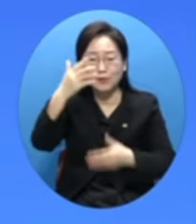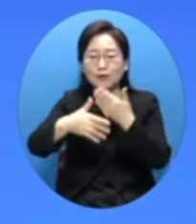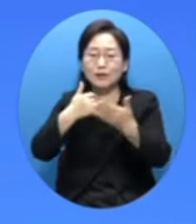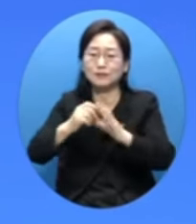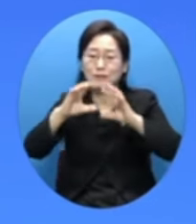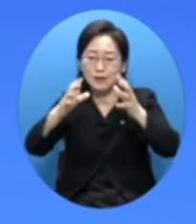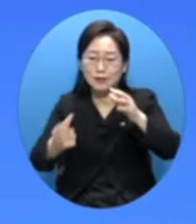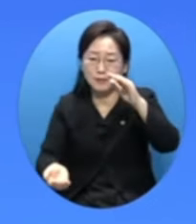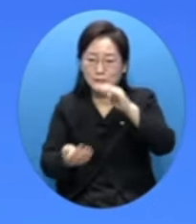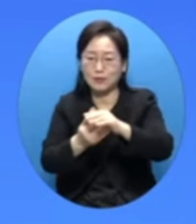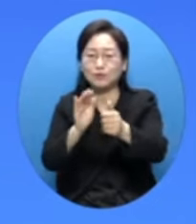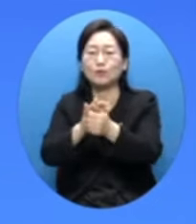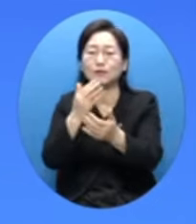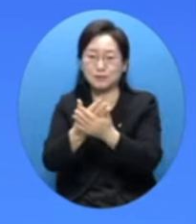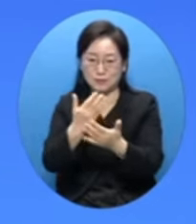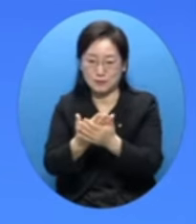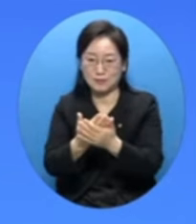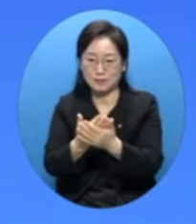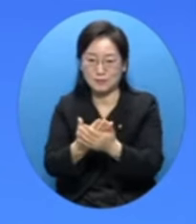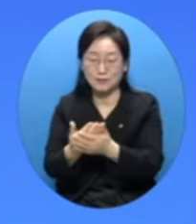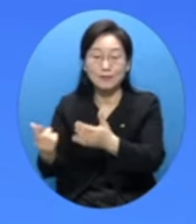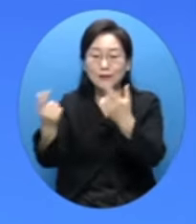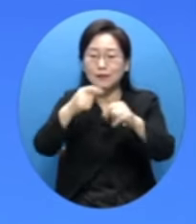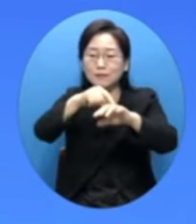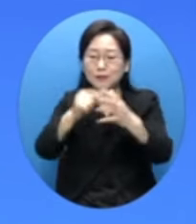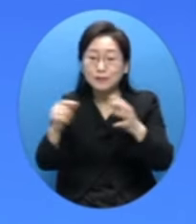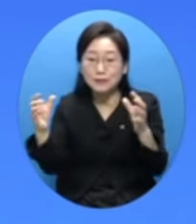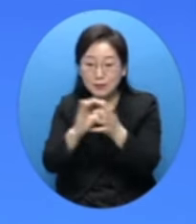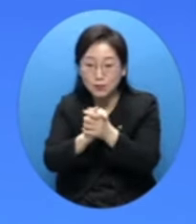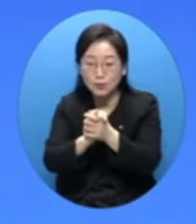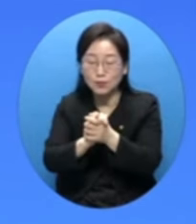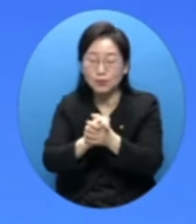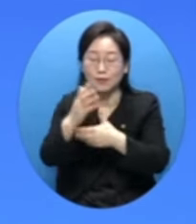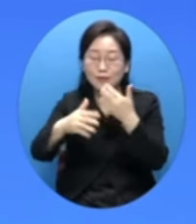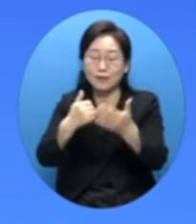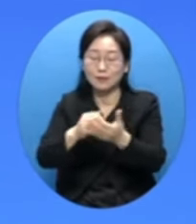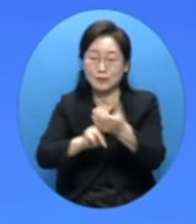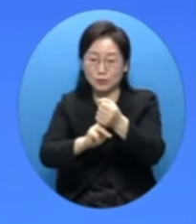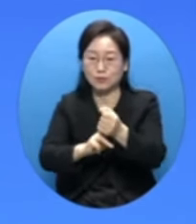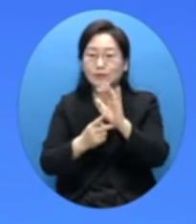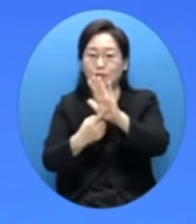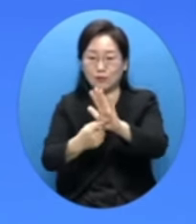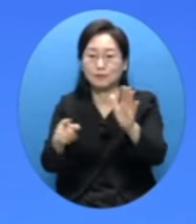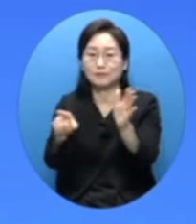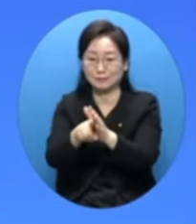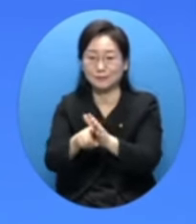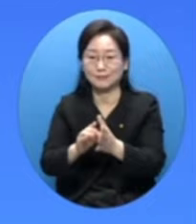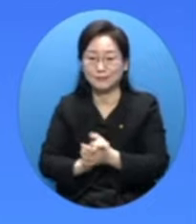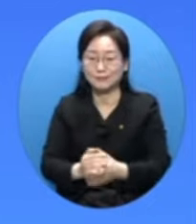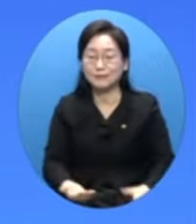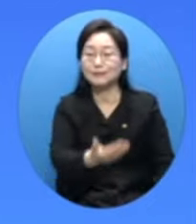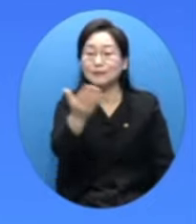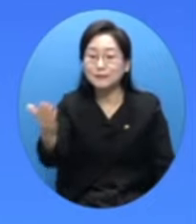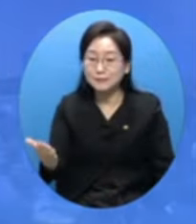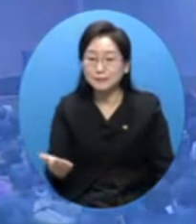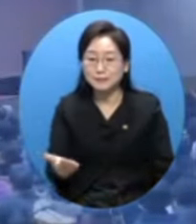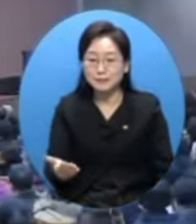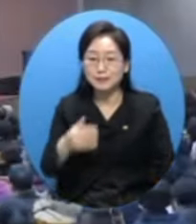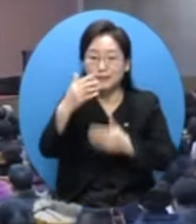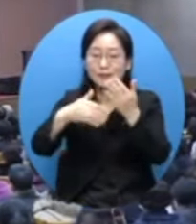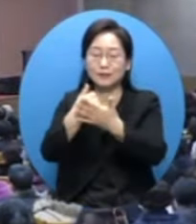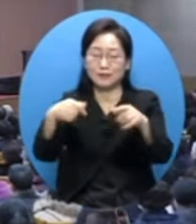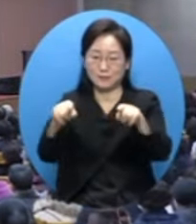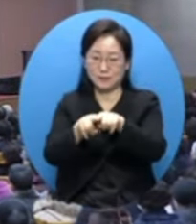주옵소서. 우리가 다 같이 한 마음으로 기도할 때 이러한 역사가 일하게 될 줄로 믿습니다. 여러분 하나님 우리